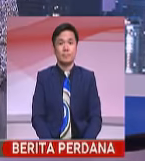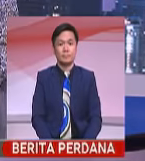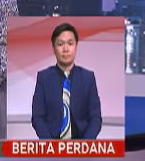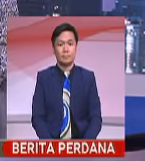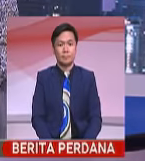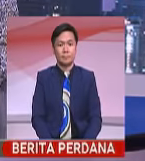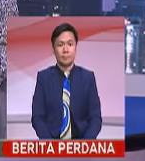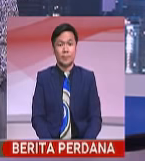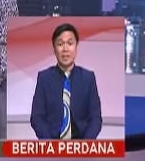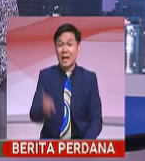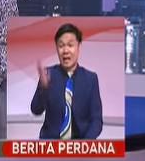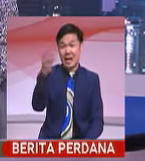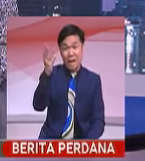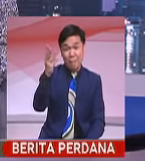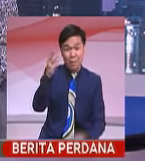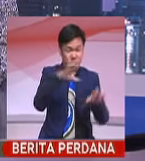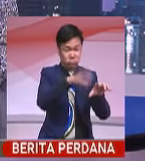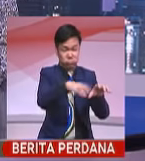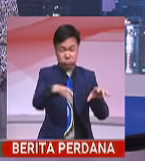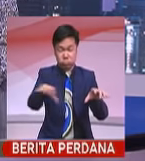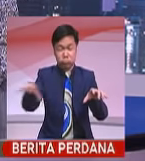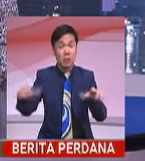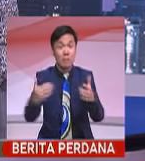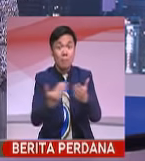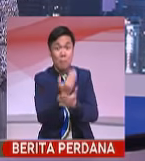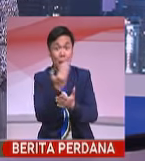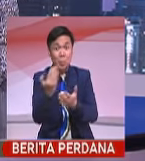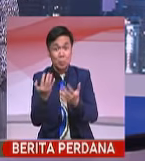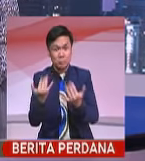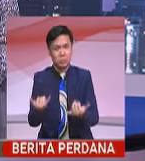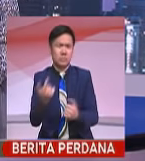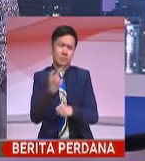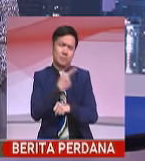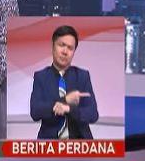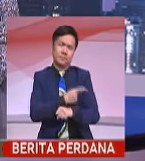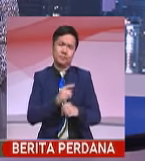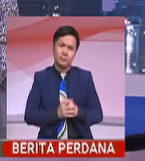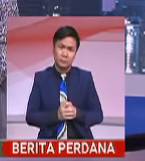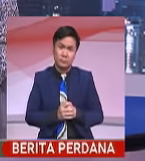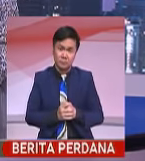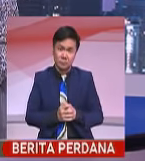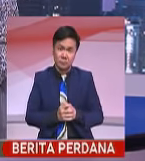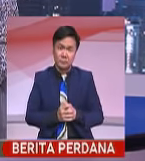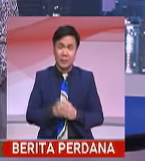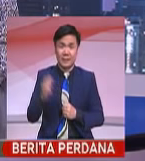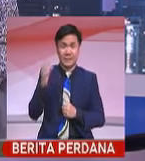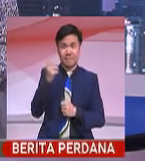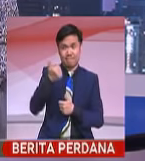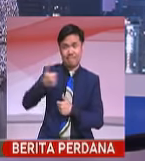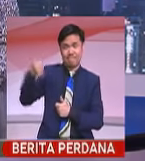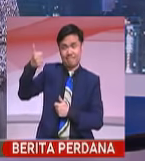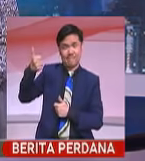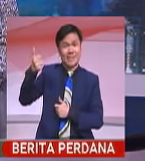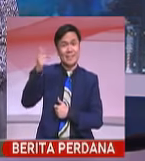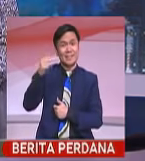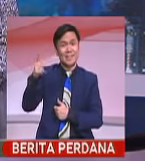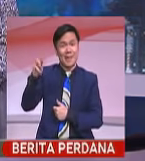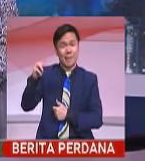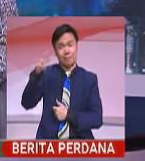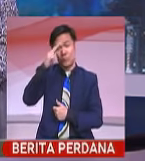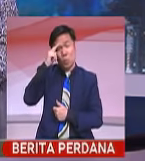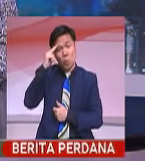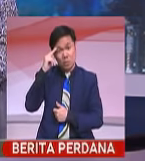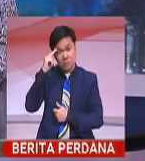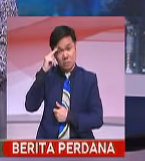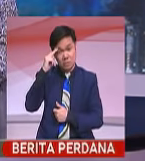Saudara, 16 kluster baharu COVID-19 direkodkan hari ini. Menurut Ketua Pengarah Kementerian Kesihatan KKM, Tan